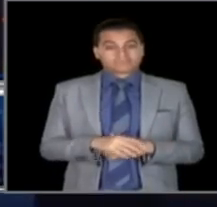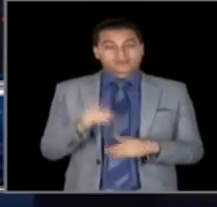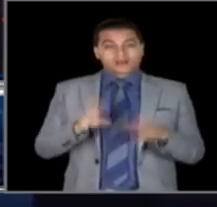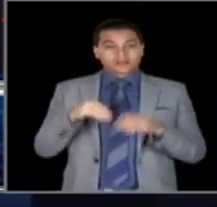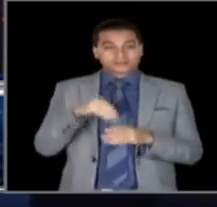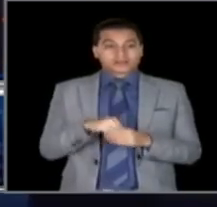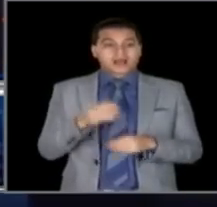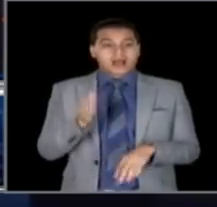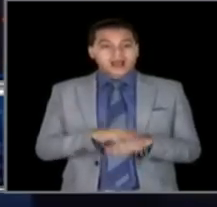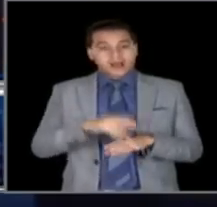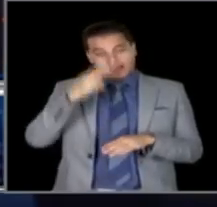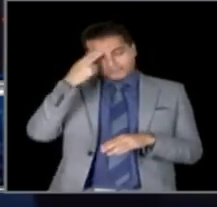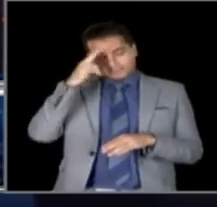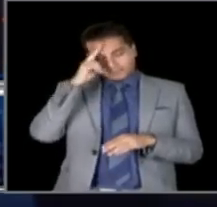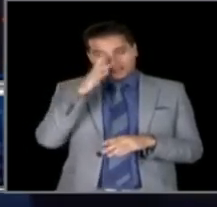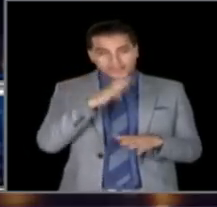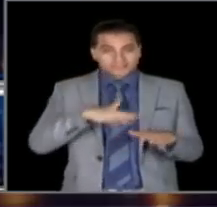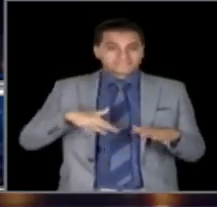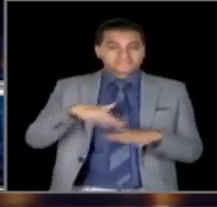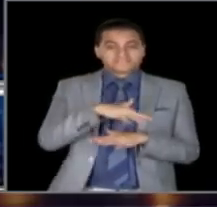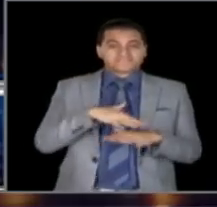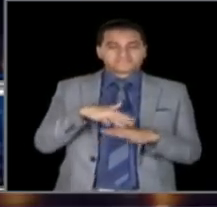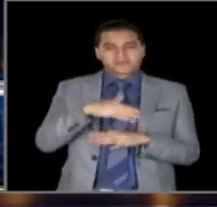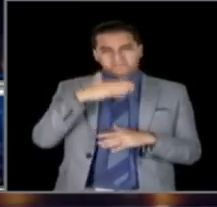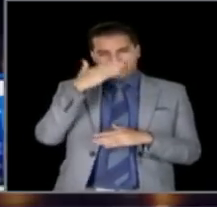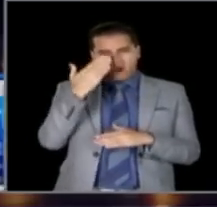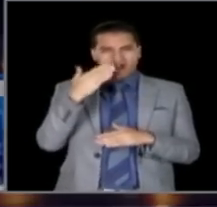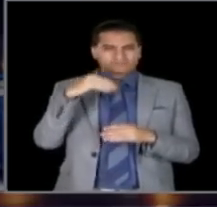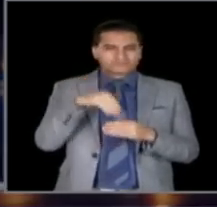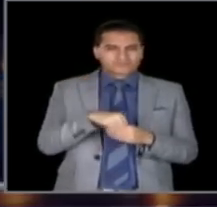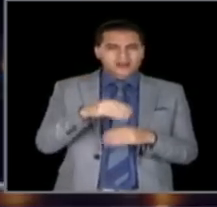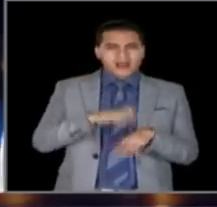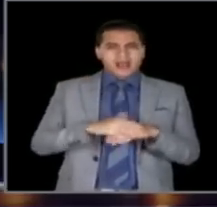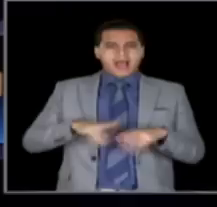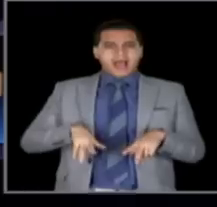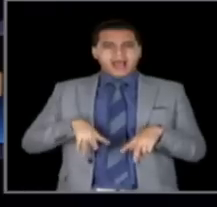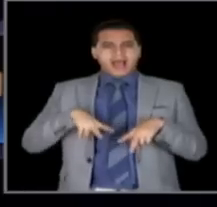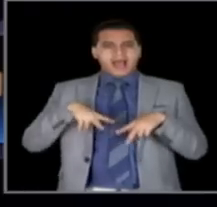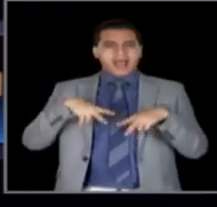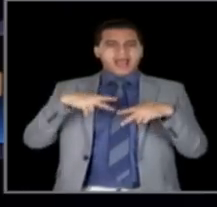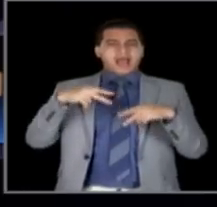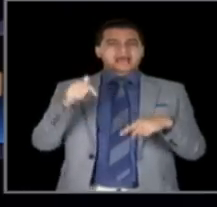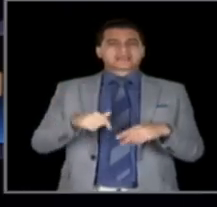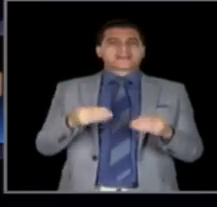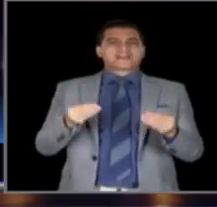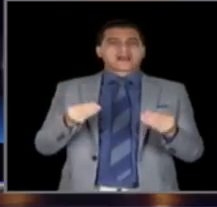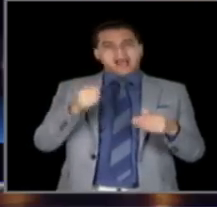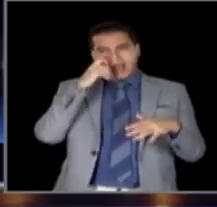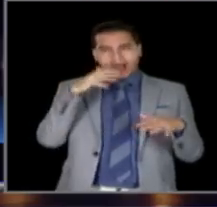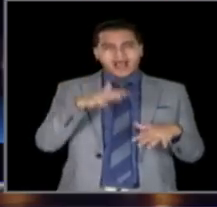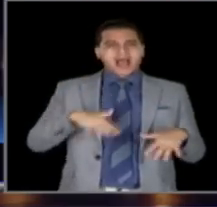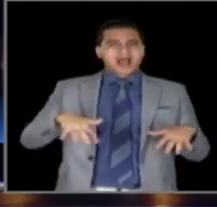القصص دي بتبين الجوانب الخفية والمجهولة في حياة القبائل.